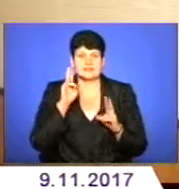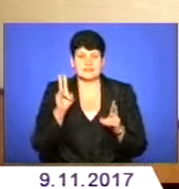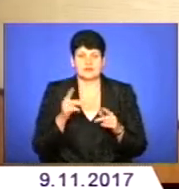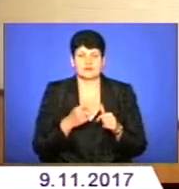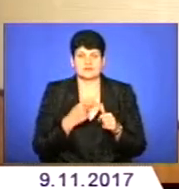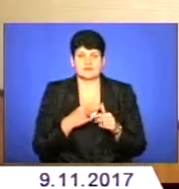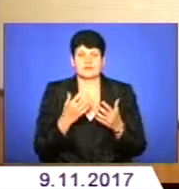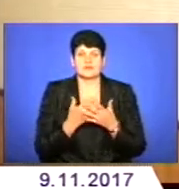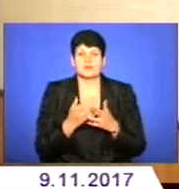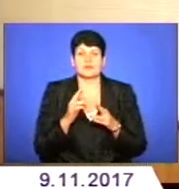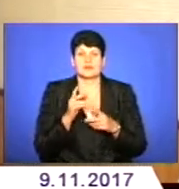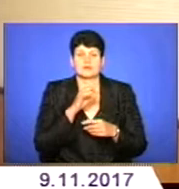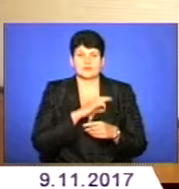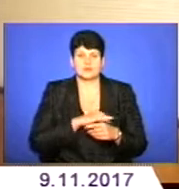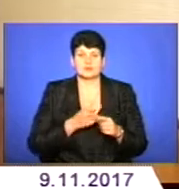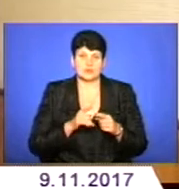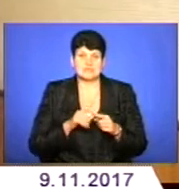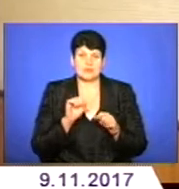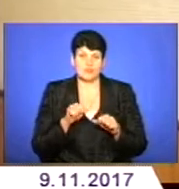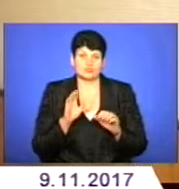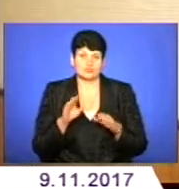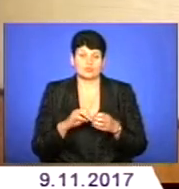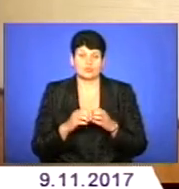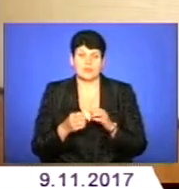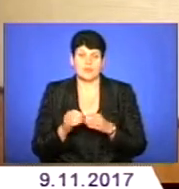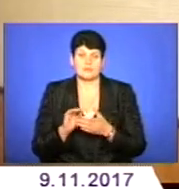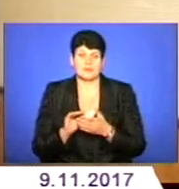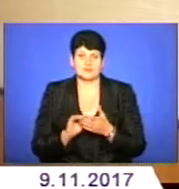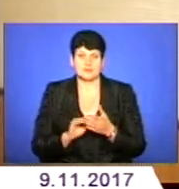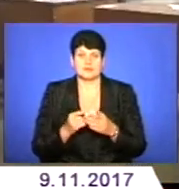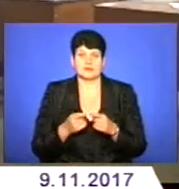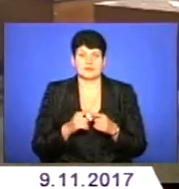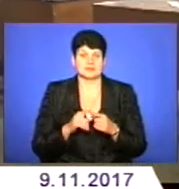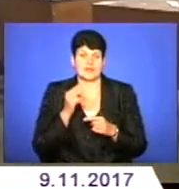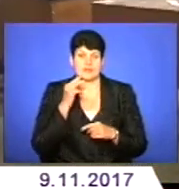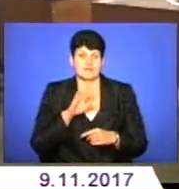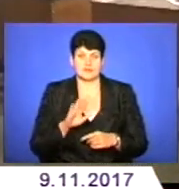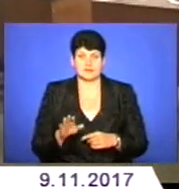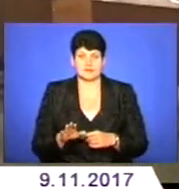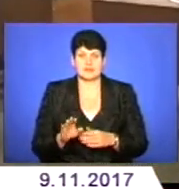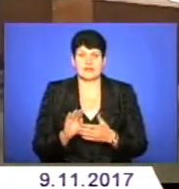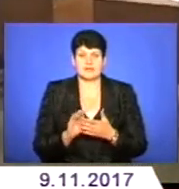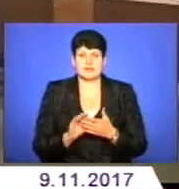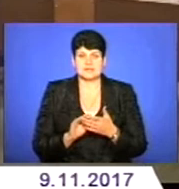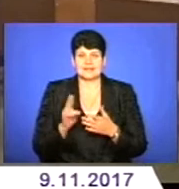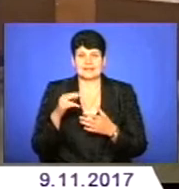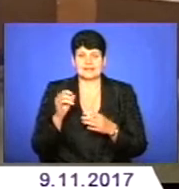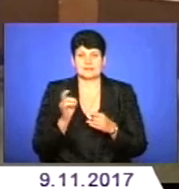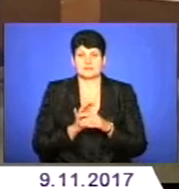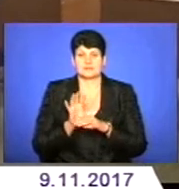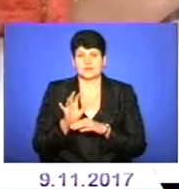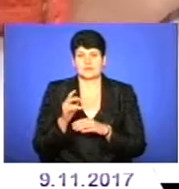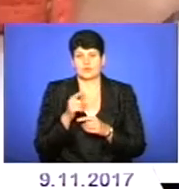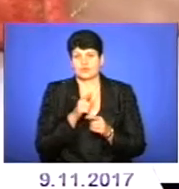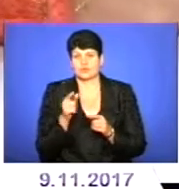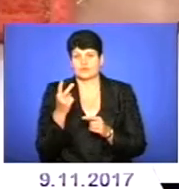фільмів, як вони вживаються, то це можуть бути і, в принципі, виникати якісь проблеми, а вони в цьому можуть бути невинні. Написаний диктант потрібно надіслати протягом